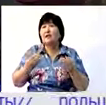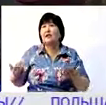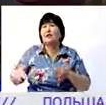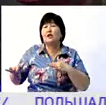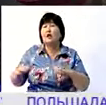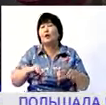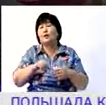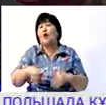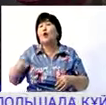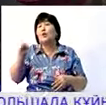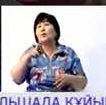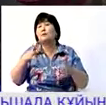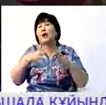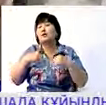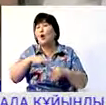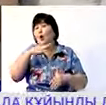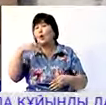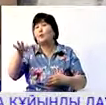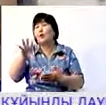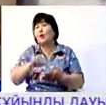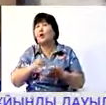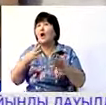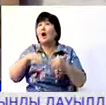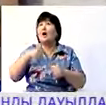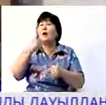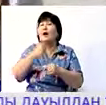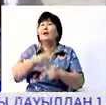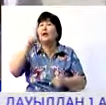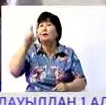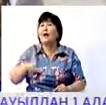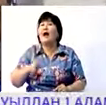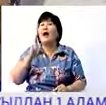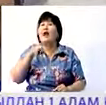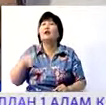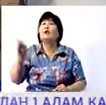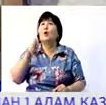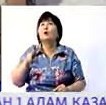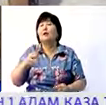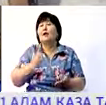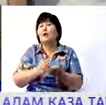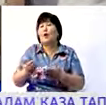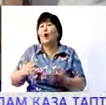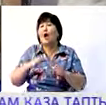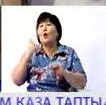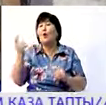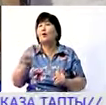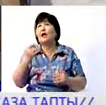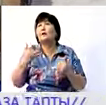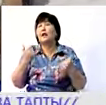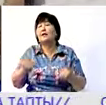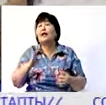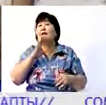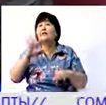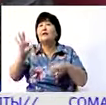өрге басқан Достыбаевтар жанұясы көп келгі. Әулеттің алып байтерегі Қалиадин Достыбаев саналы ғұмырын ауыл шаруашылығына арнаса,